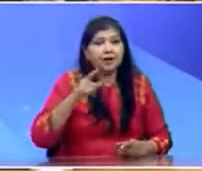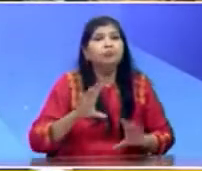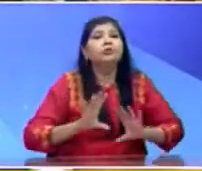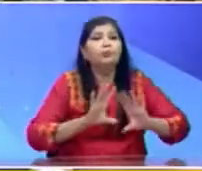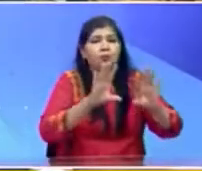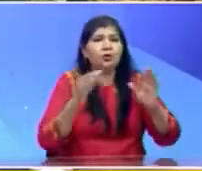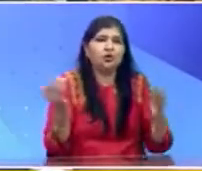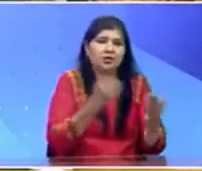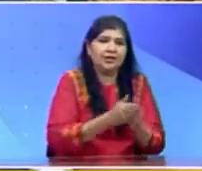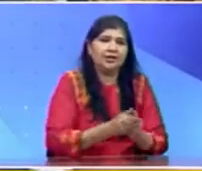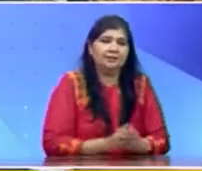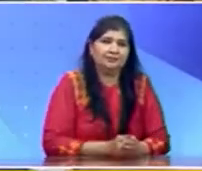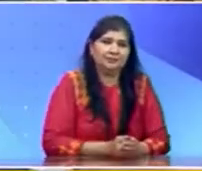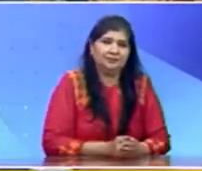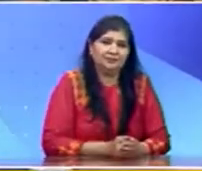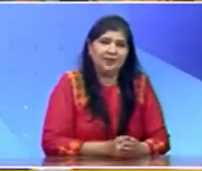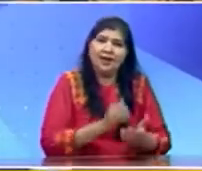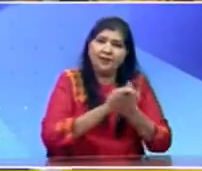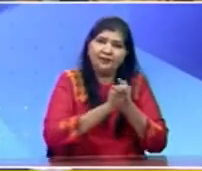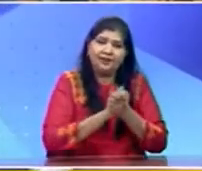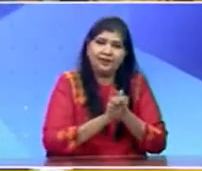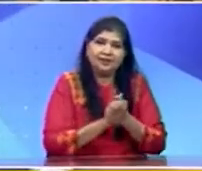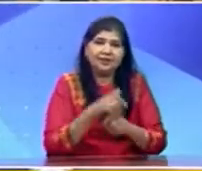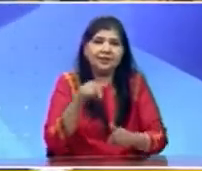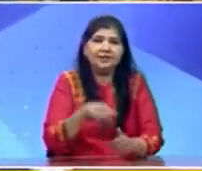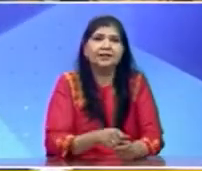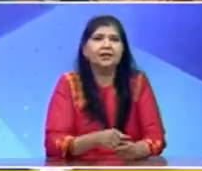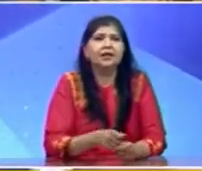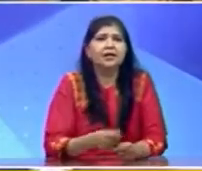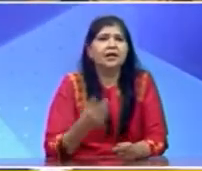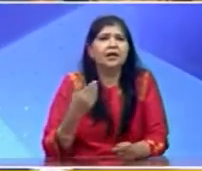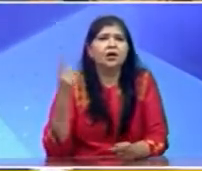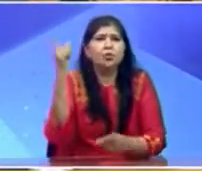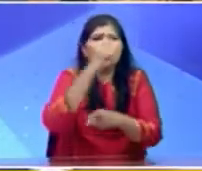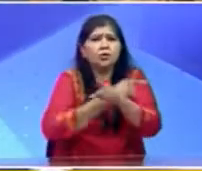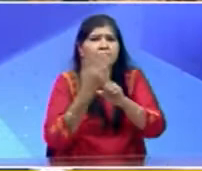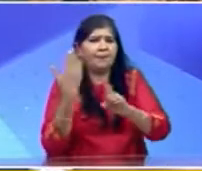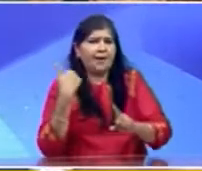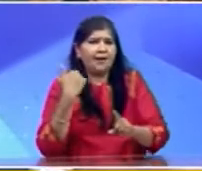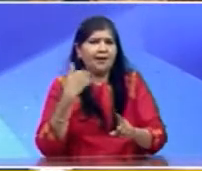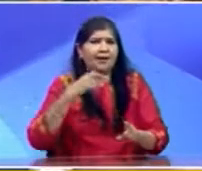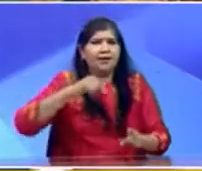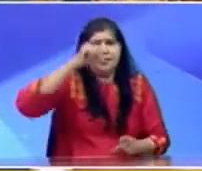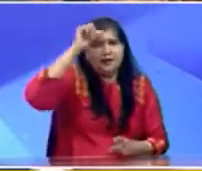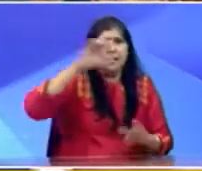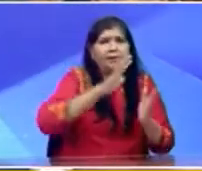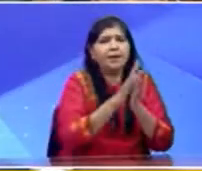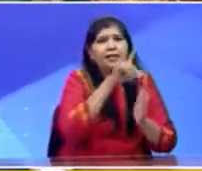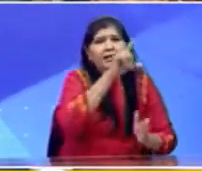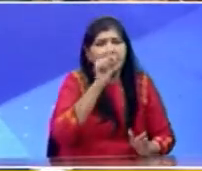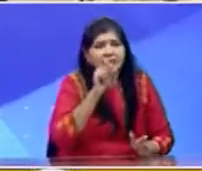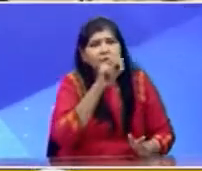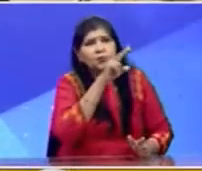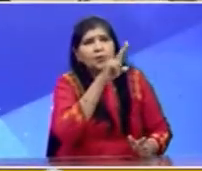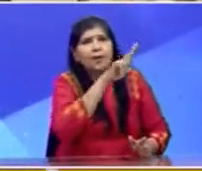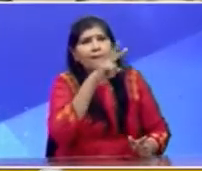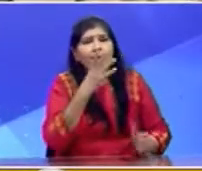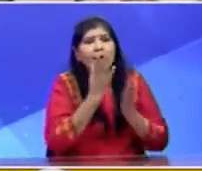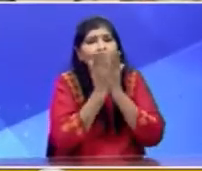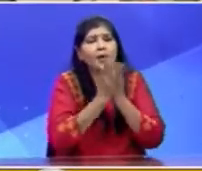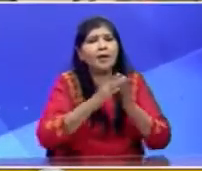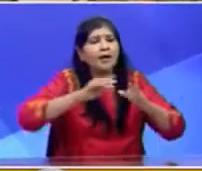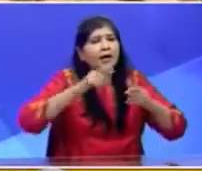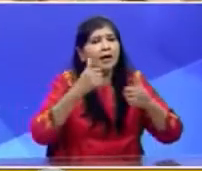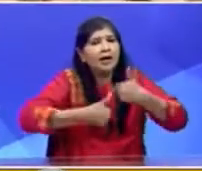बढ़ाएगा। साथियों, कुछ दिन पहले ही देश भर में 10वीं और 12वीं कक्षा के परिणाम